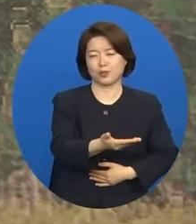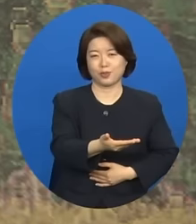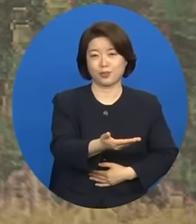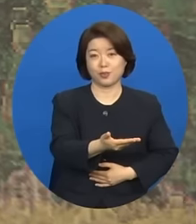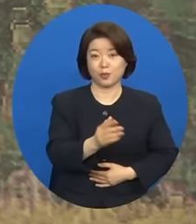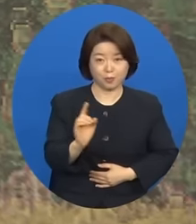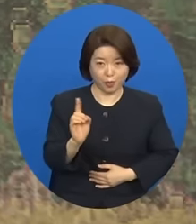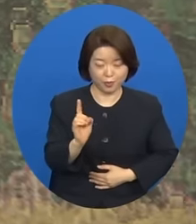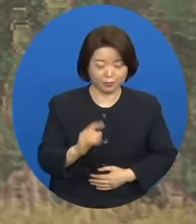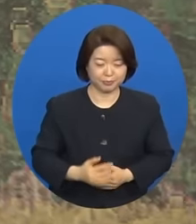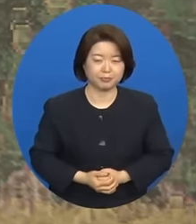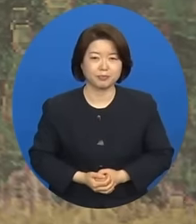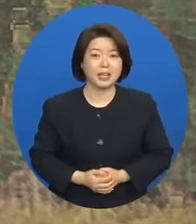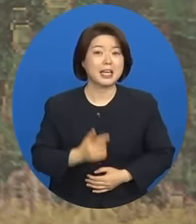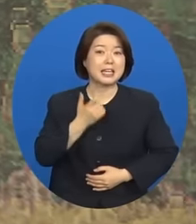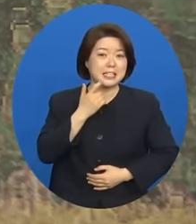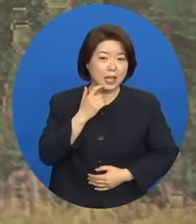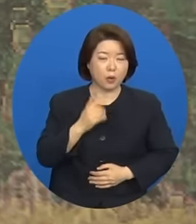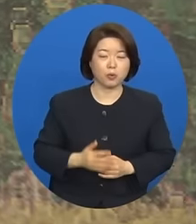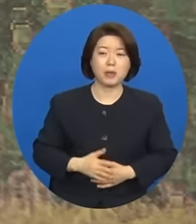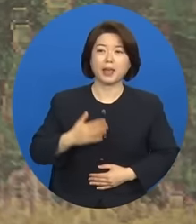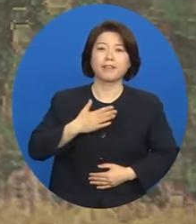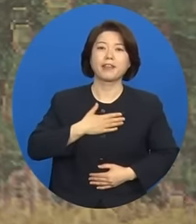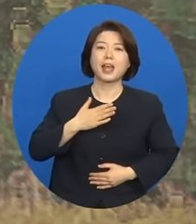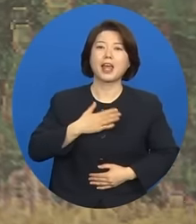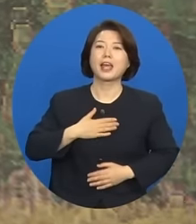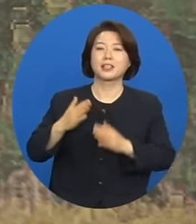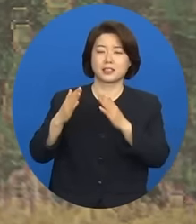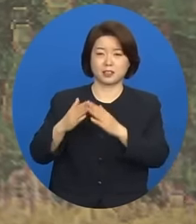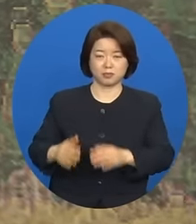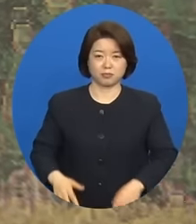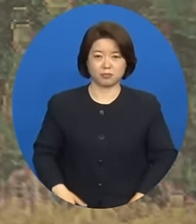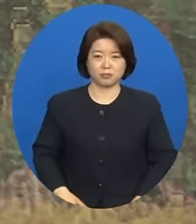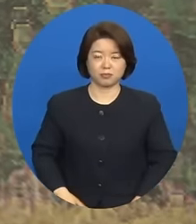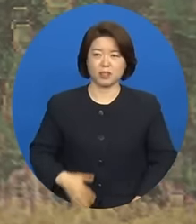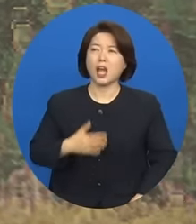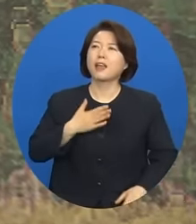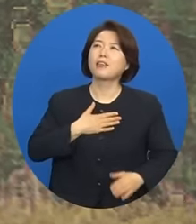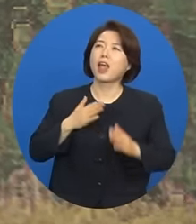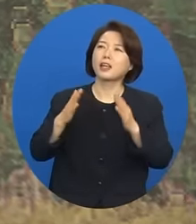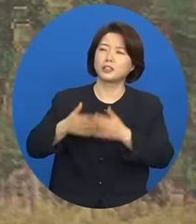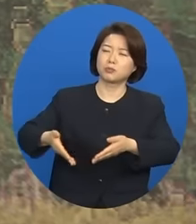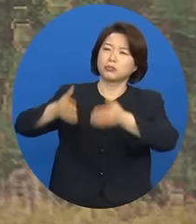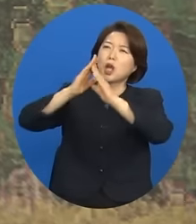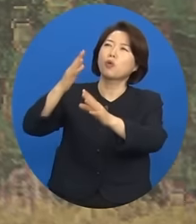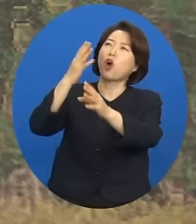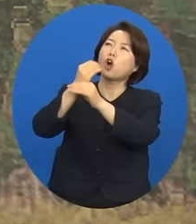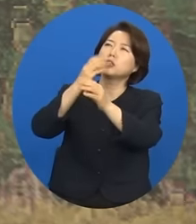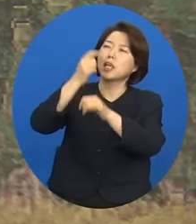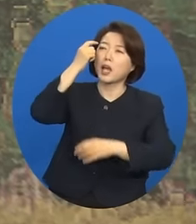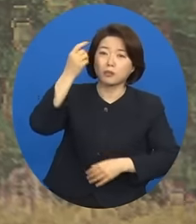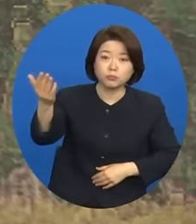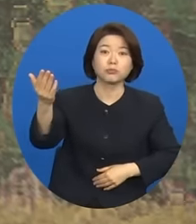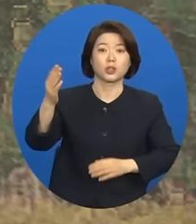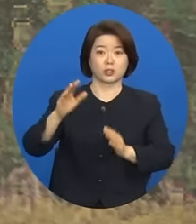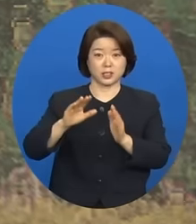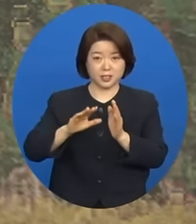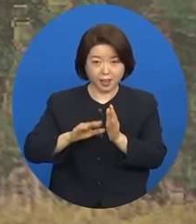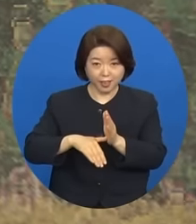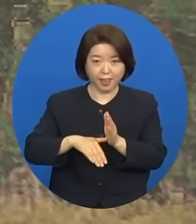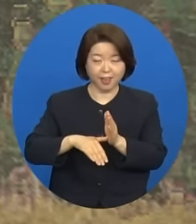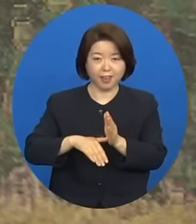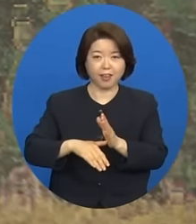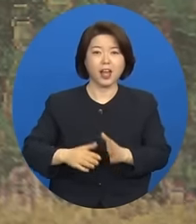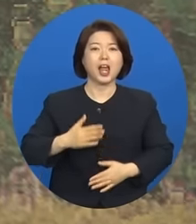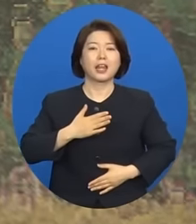자, 야곱이 내 집이라고 언제가 되어야 내 집을 세우겠습니까? 라고 했을 때